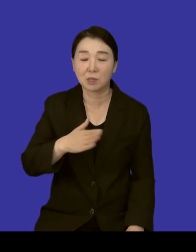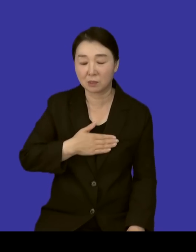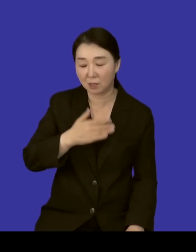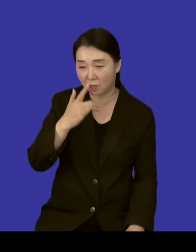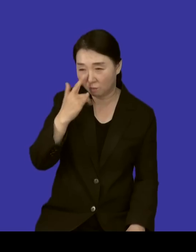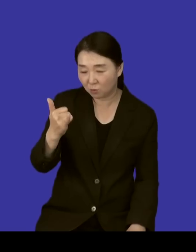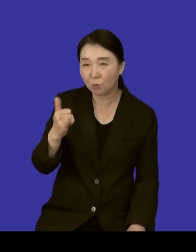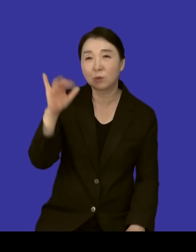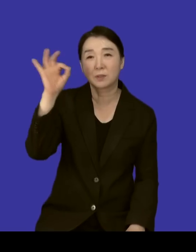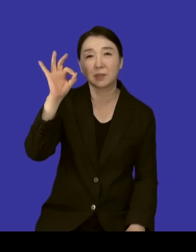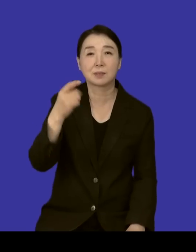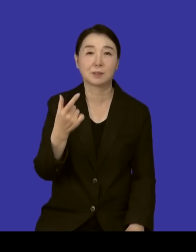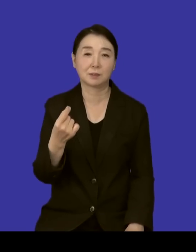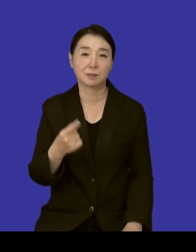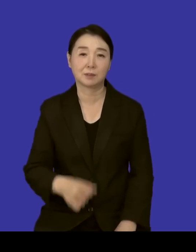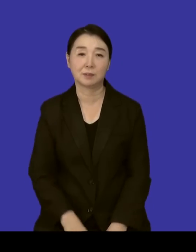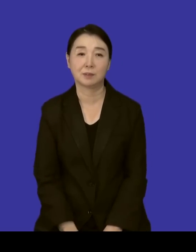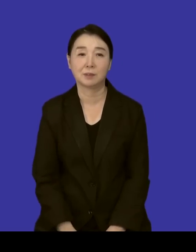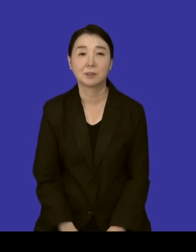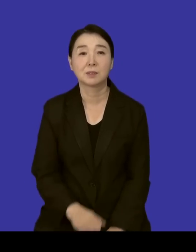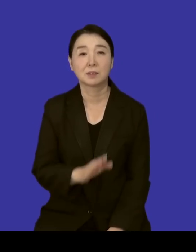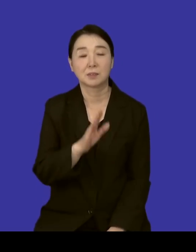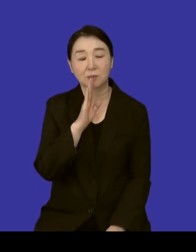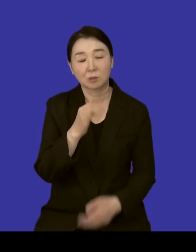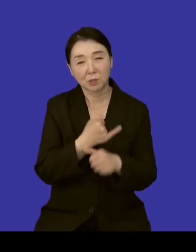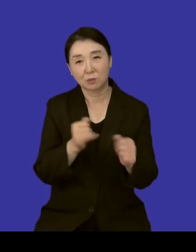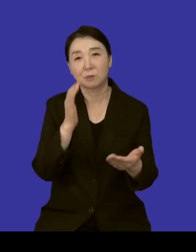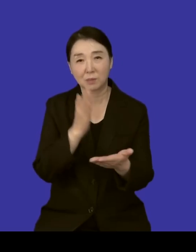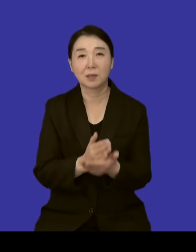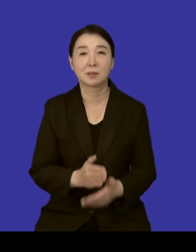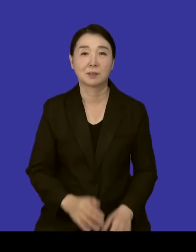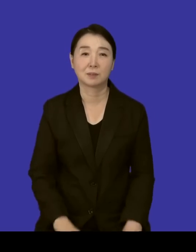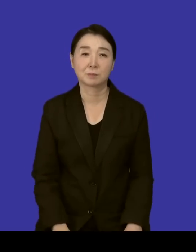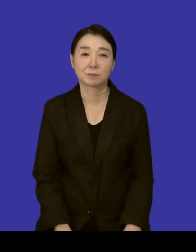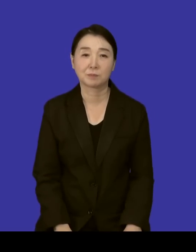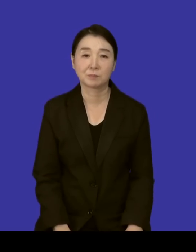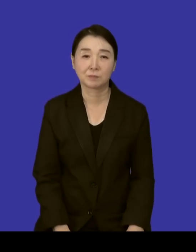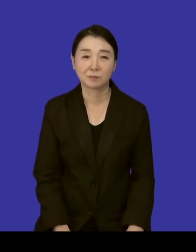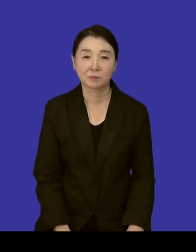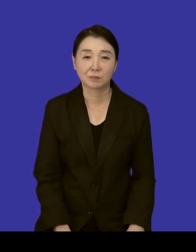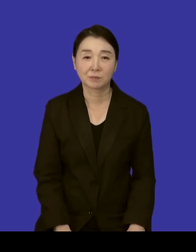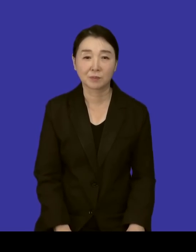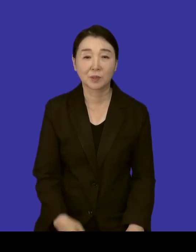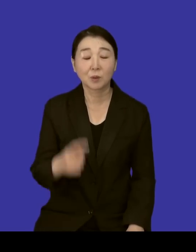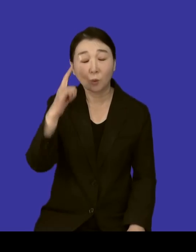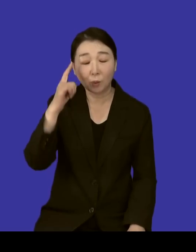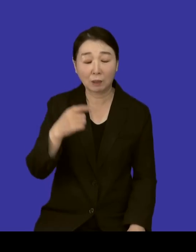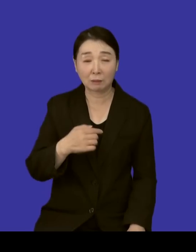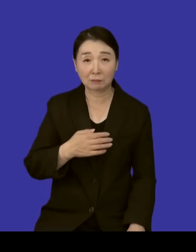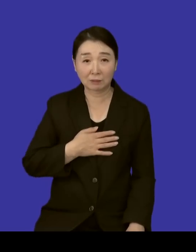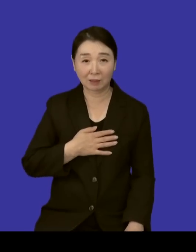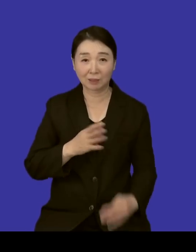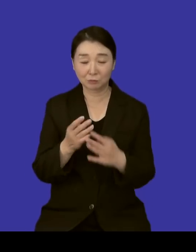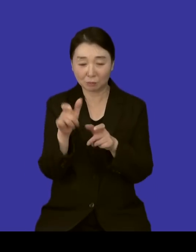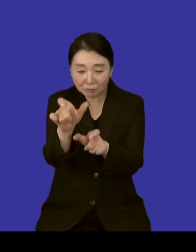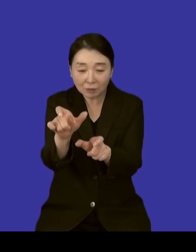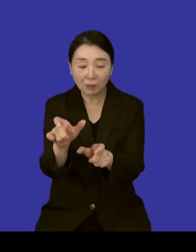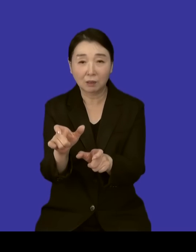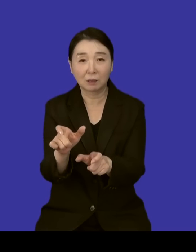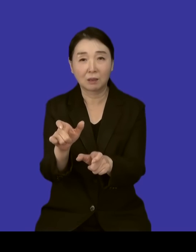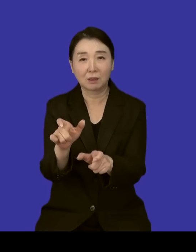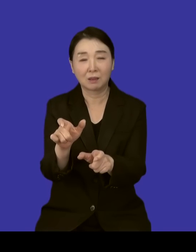부모 찾는다고요. 그렇죠. 정말 이혼하면 안 되는 거예요. 정 호적 물고 죽어야 되는 거예요. 그런